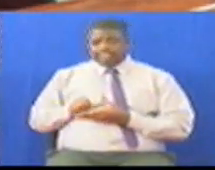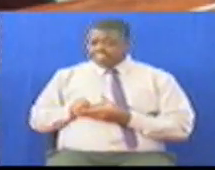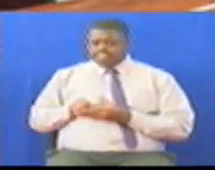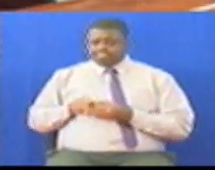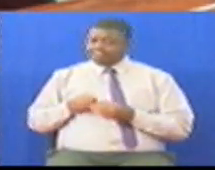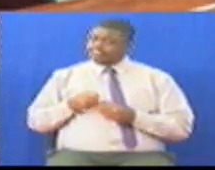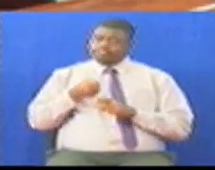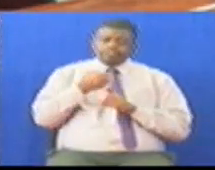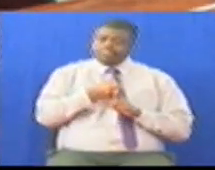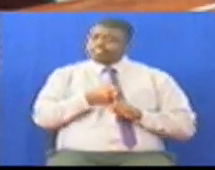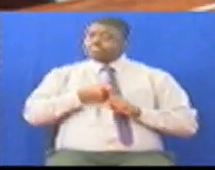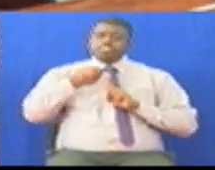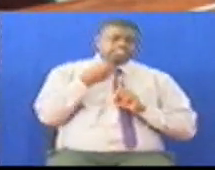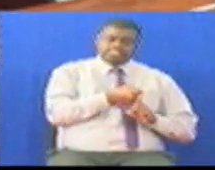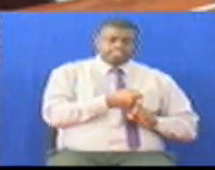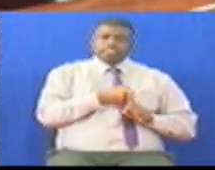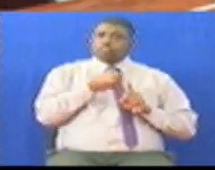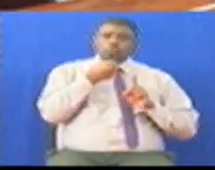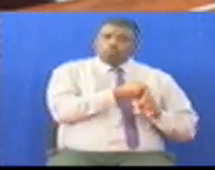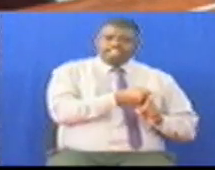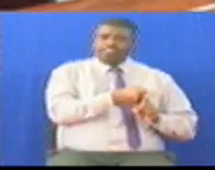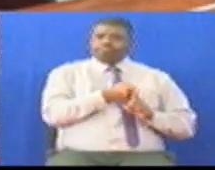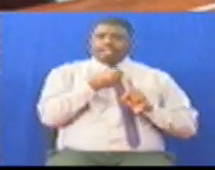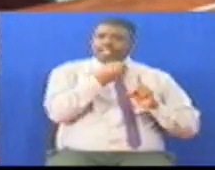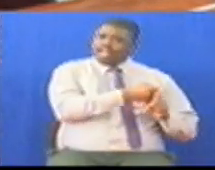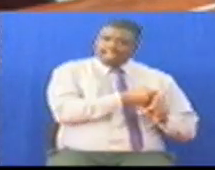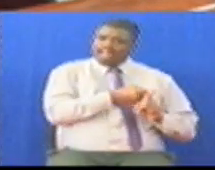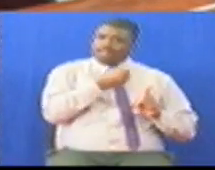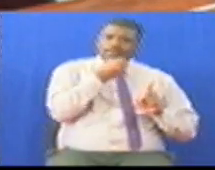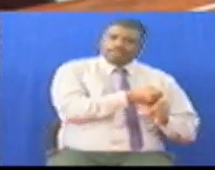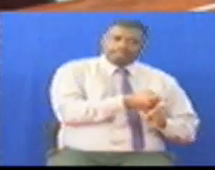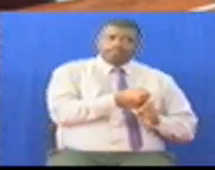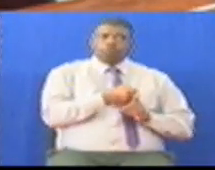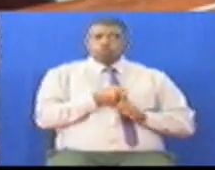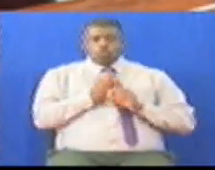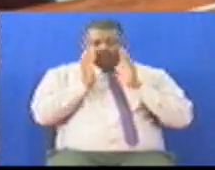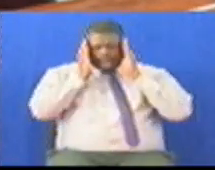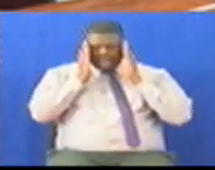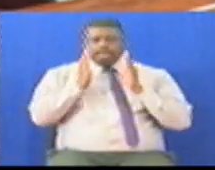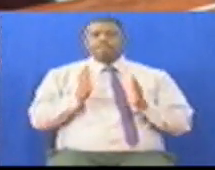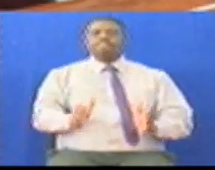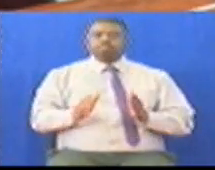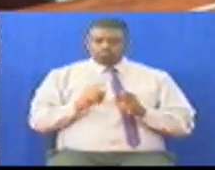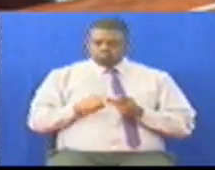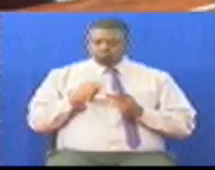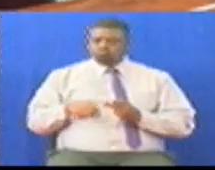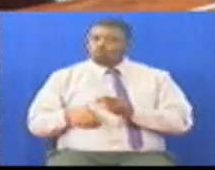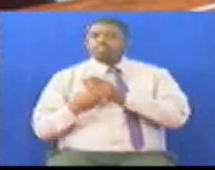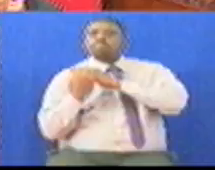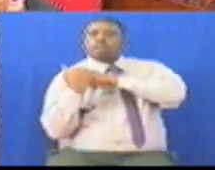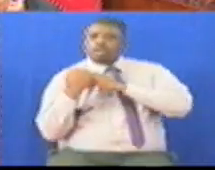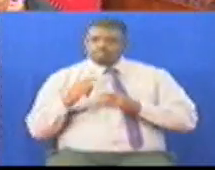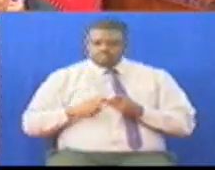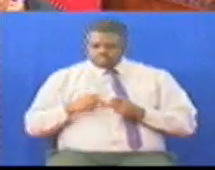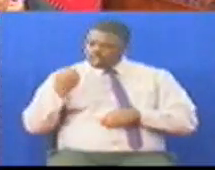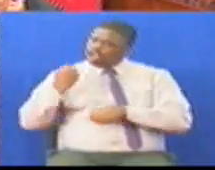akihimiza uadilifu, uwajibikaji, uchapakazi na utendaji wenye matokeo katika utumishi